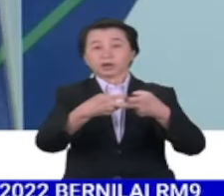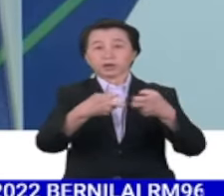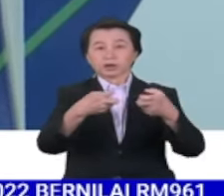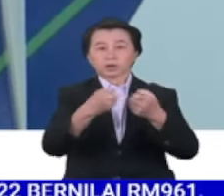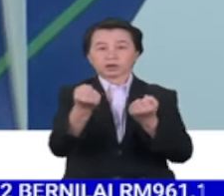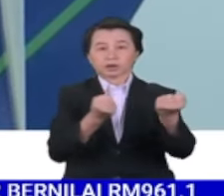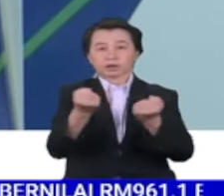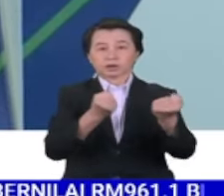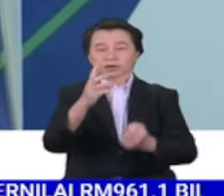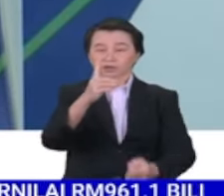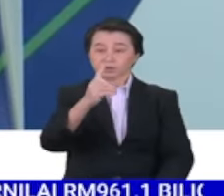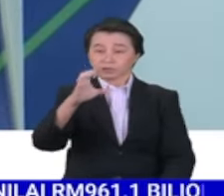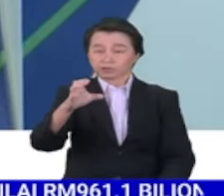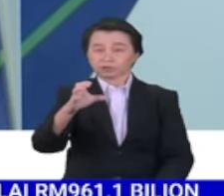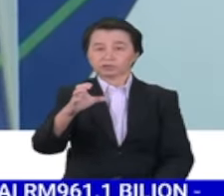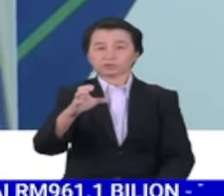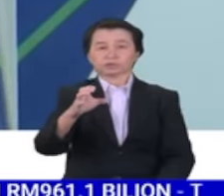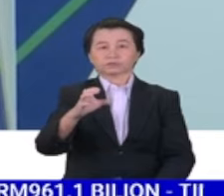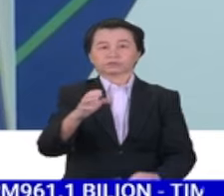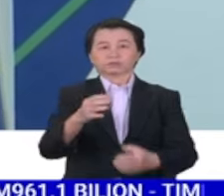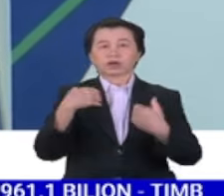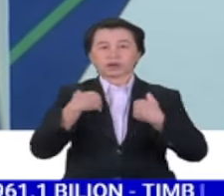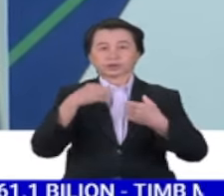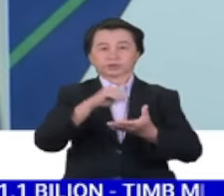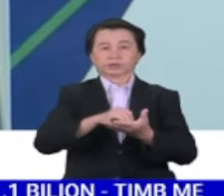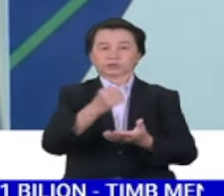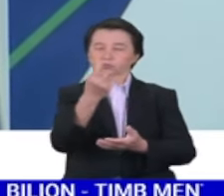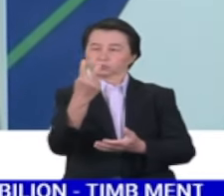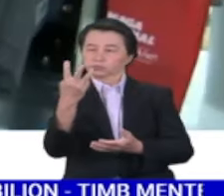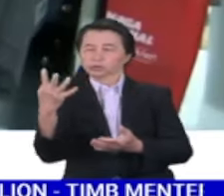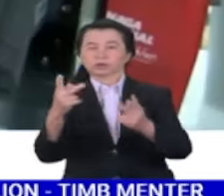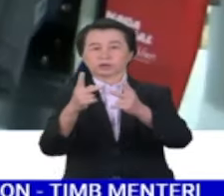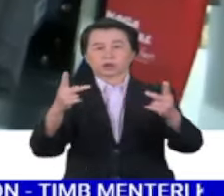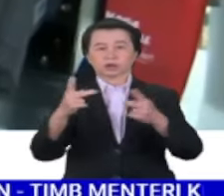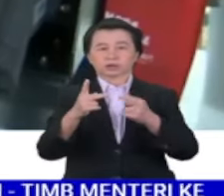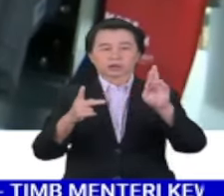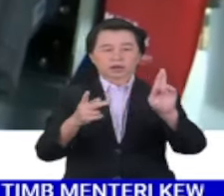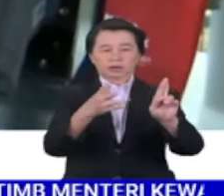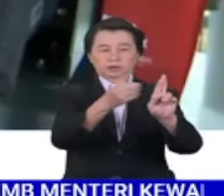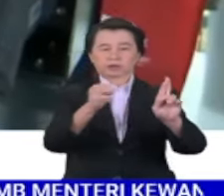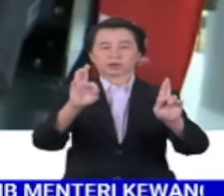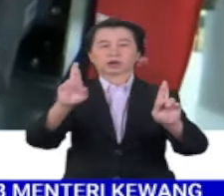kendaraan elektrik DC direct current beroperasi di beberapa kawasan